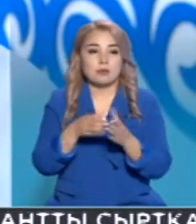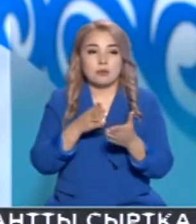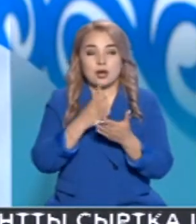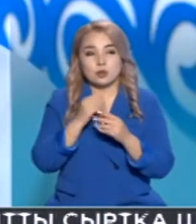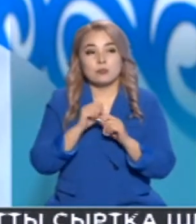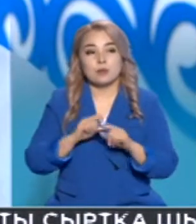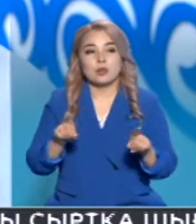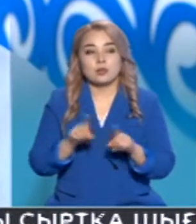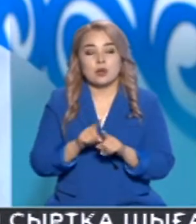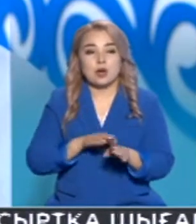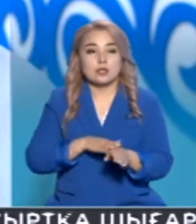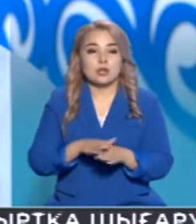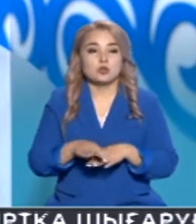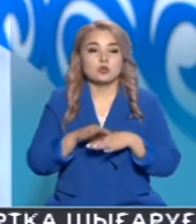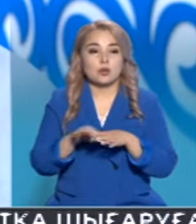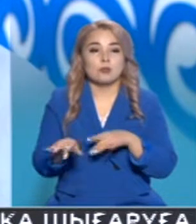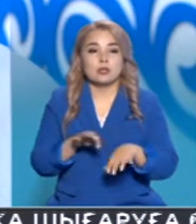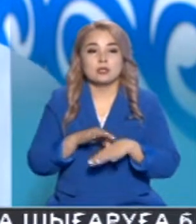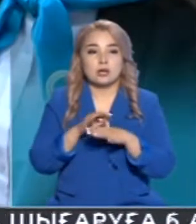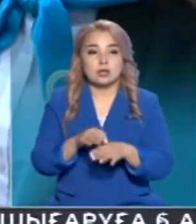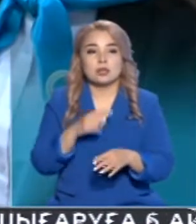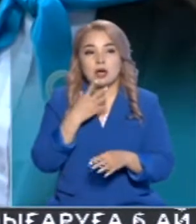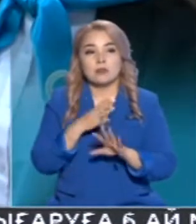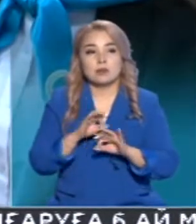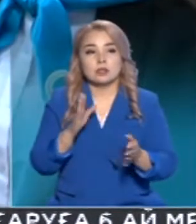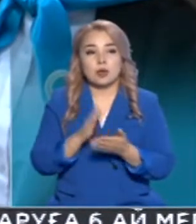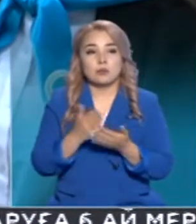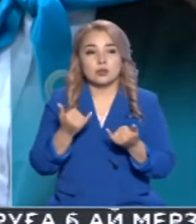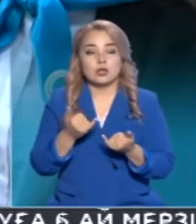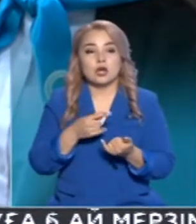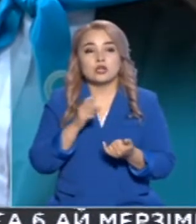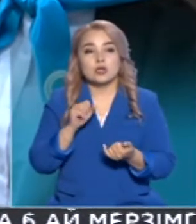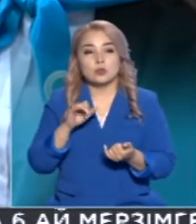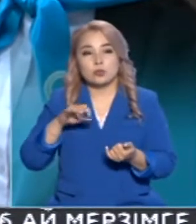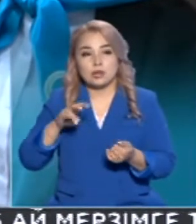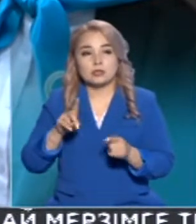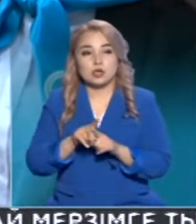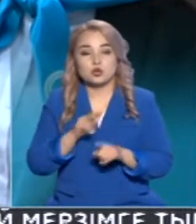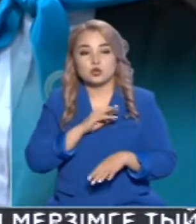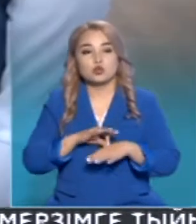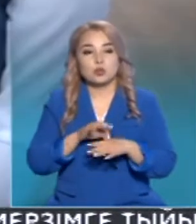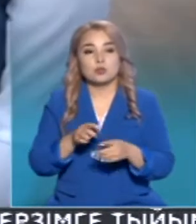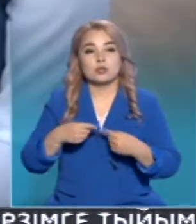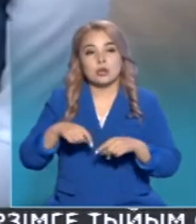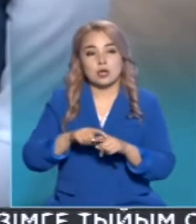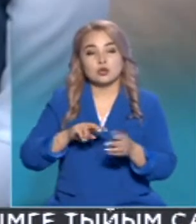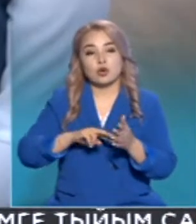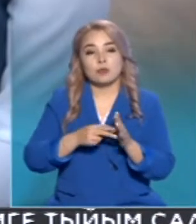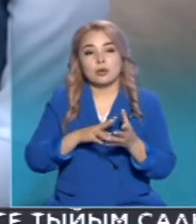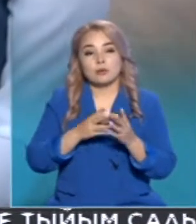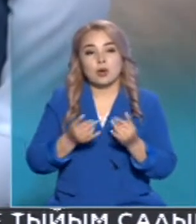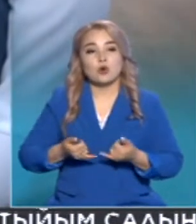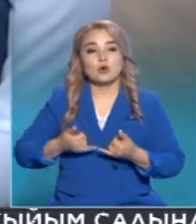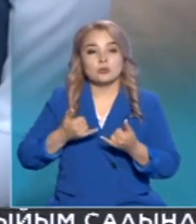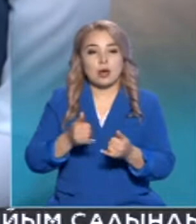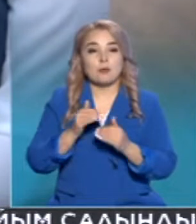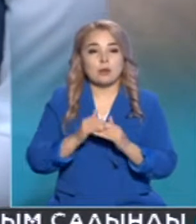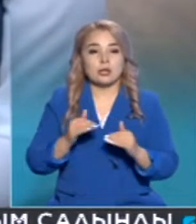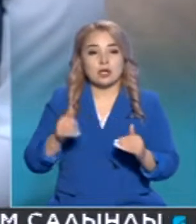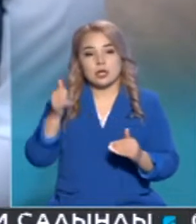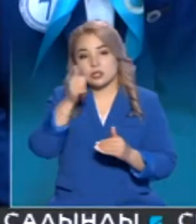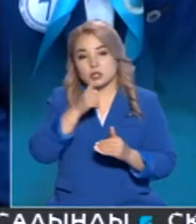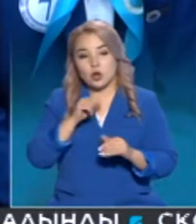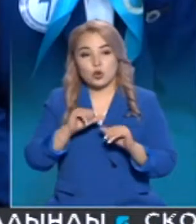өздерінің мектептерінде атқарылып жатқан іс-шаралар жайлы баяндады. Сондай-ақ жас ұлан ұйымының жұмысын жетілдіру бойынша жобаларын ұсынды. Балалар жылы